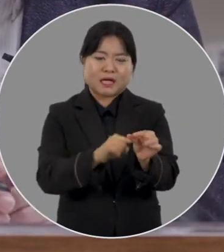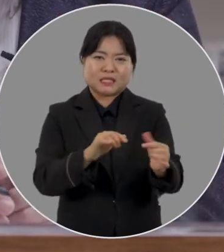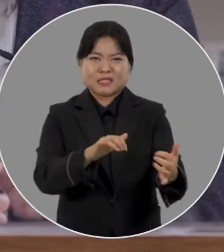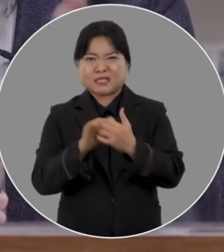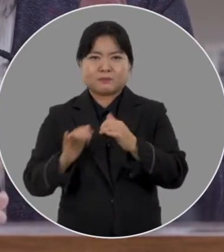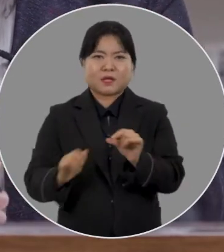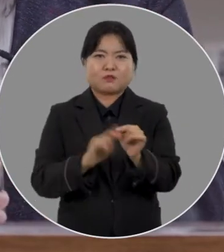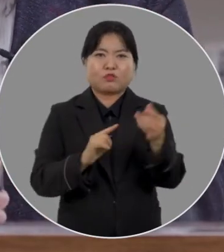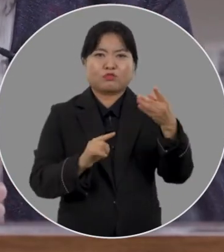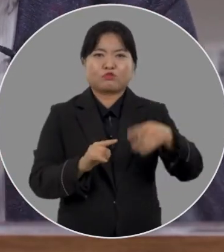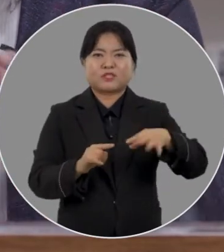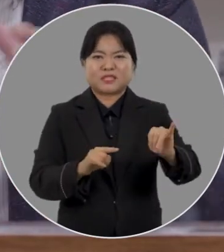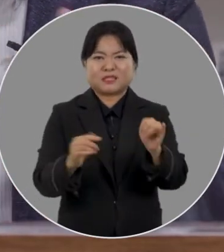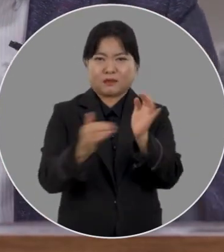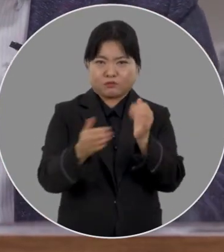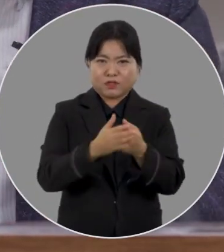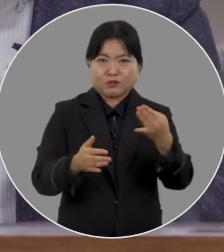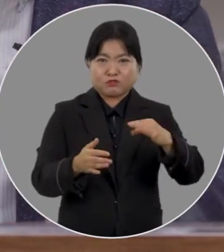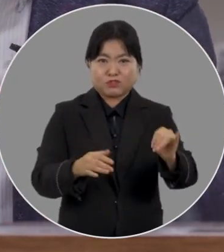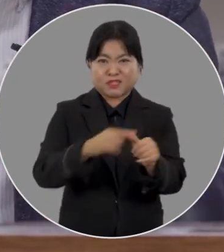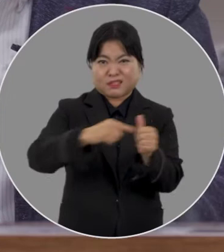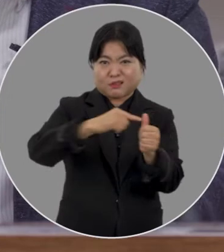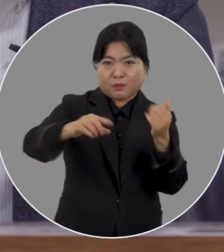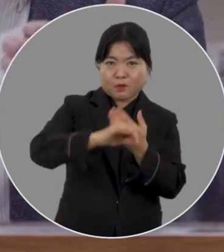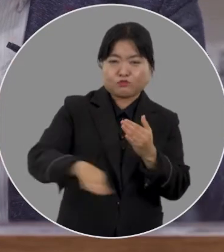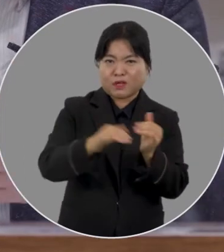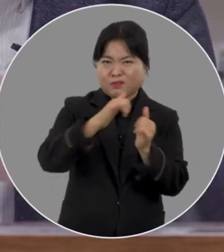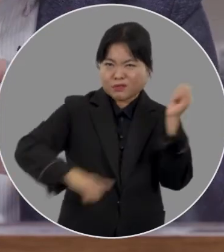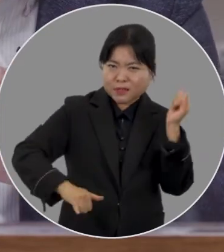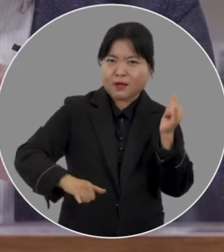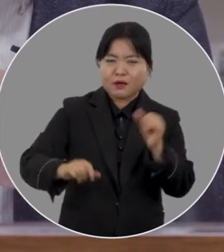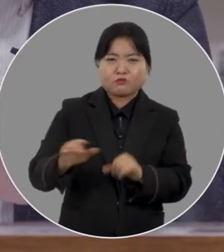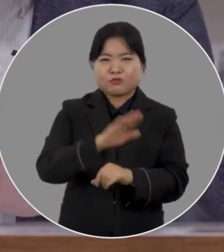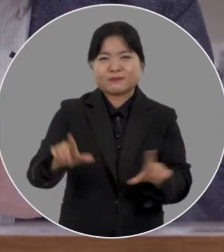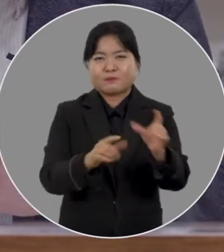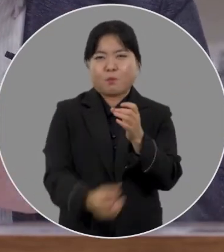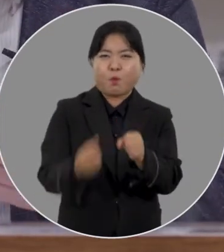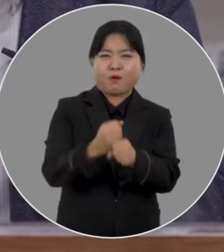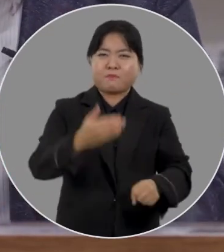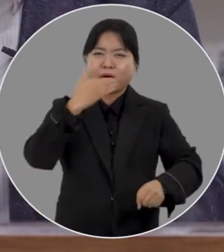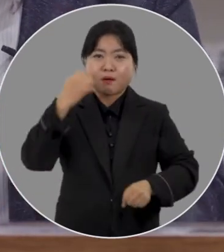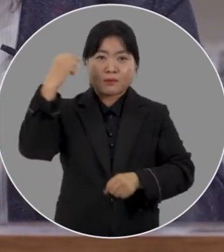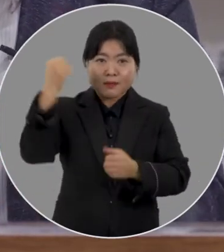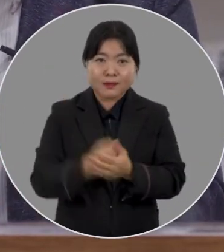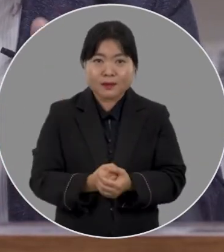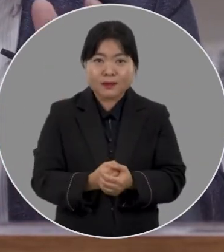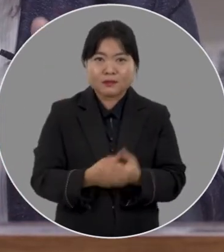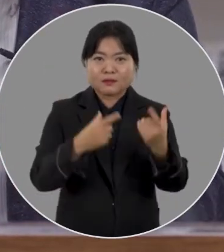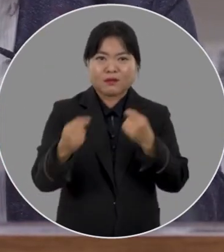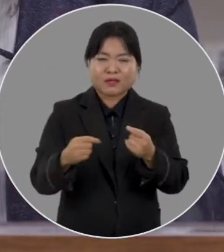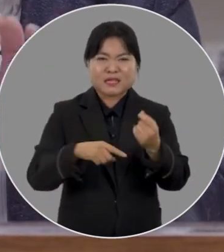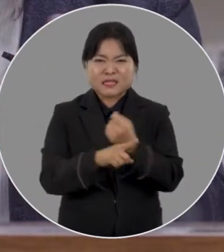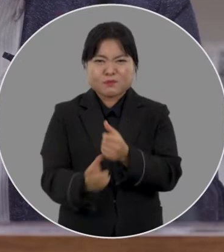투치 때문이다. 저들만 제거하면 우리의 역사는 우리의 삶은 다시 복원될 거라는 거예요. 이러한 식의 어떤